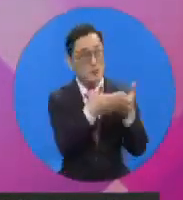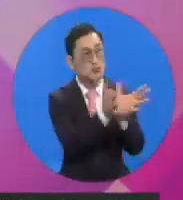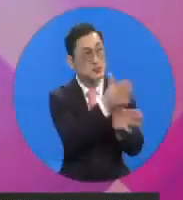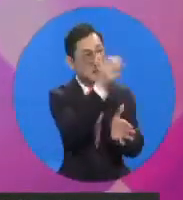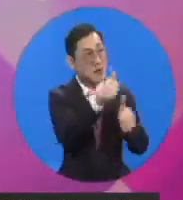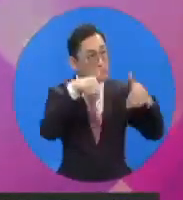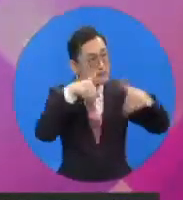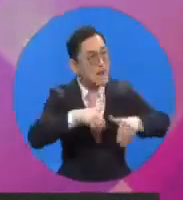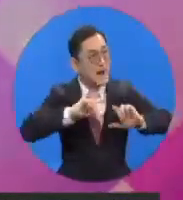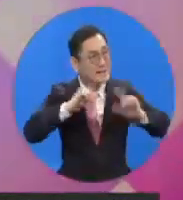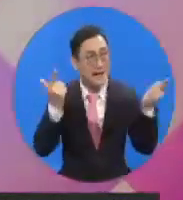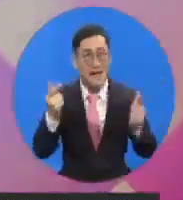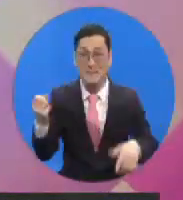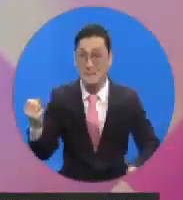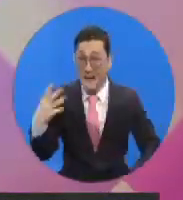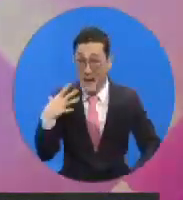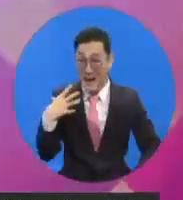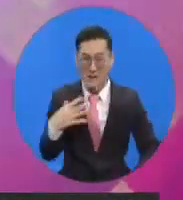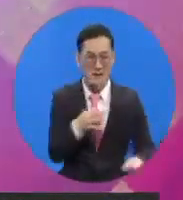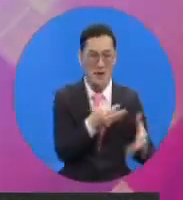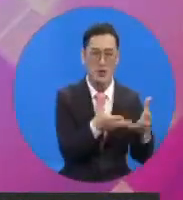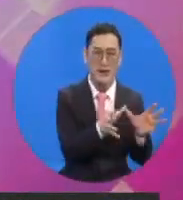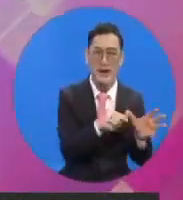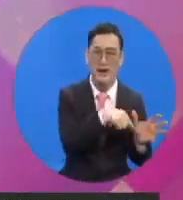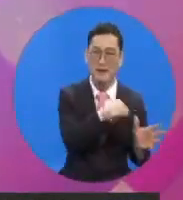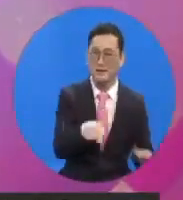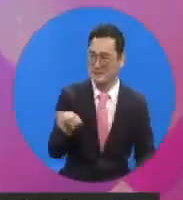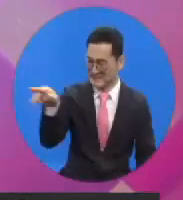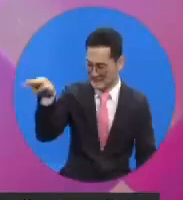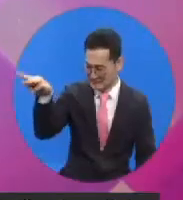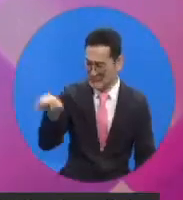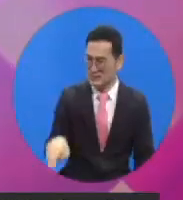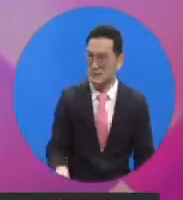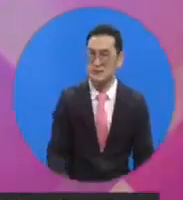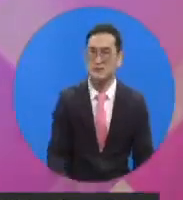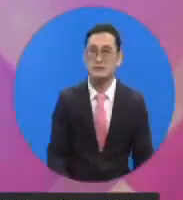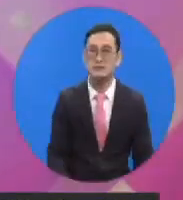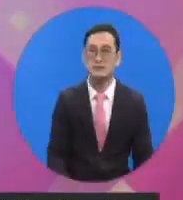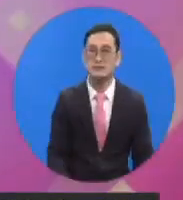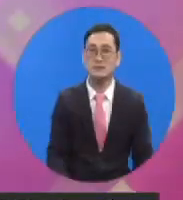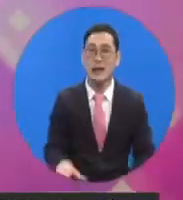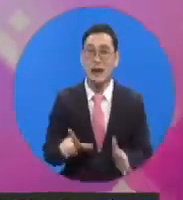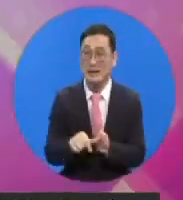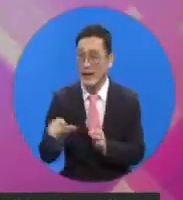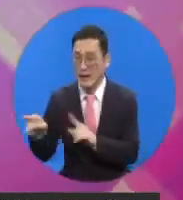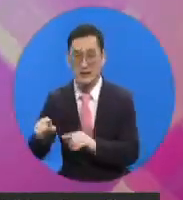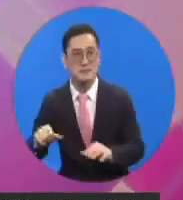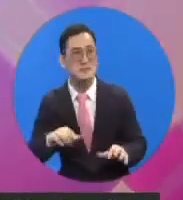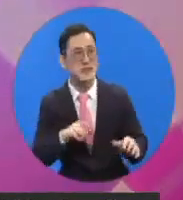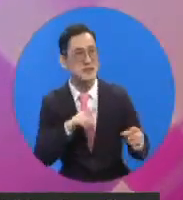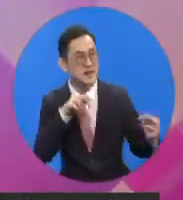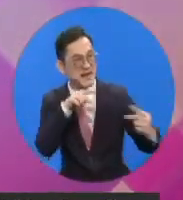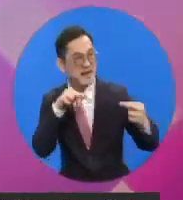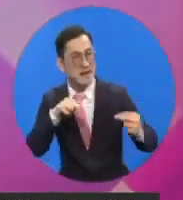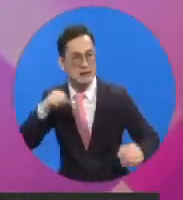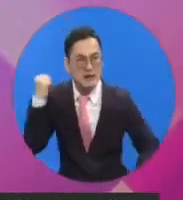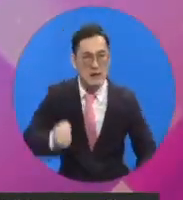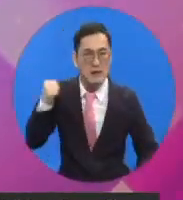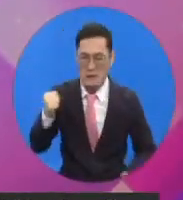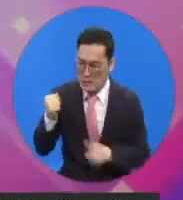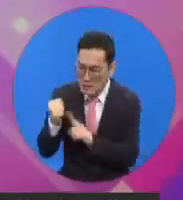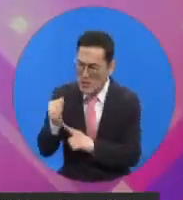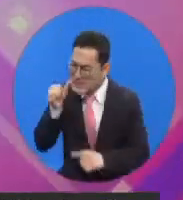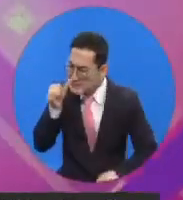윤석열 검찰총장의 발언을 여당 의원이 지적을 하는 과정에서 책상을 탁 쳤냐 안 쳤냐 이 논란이